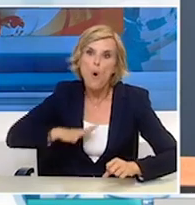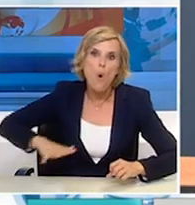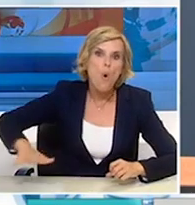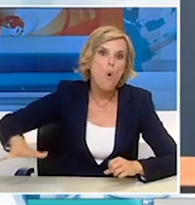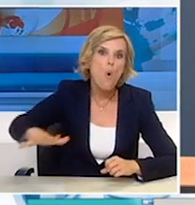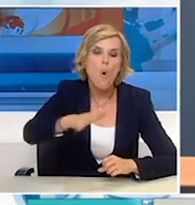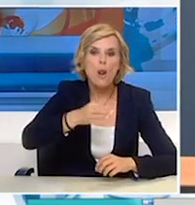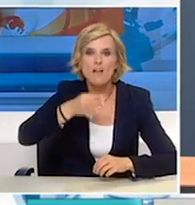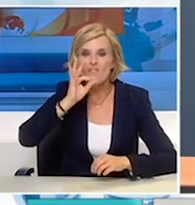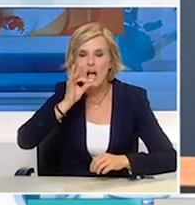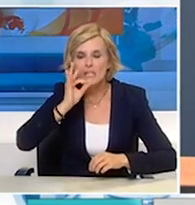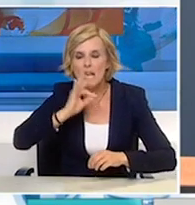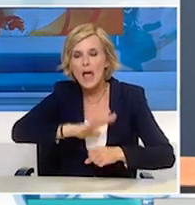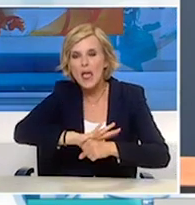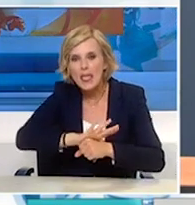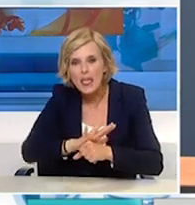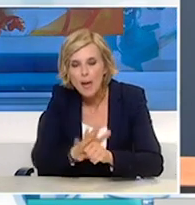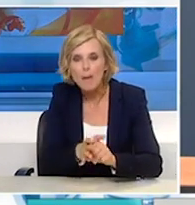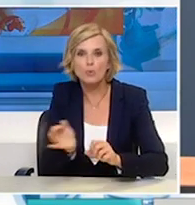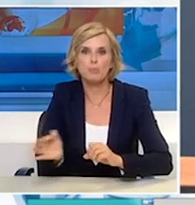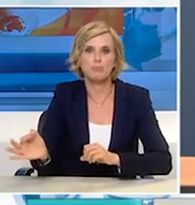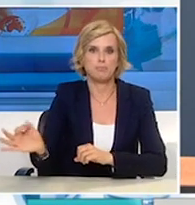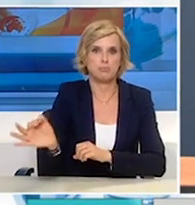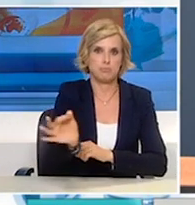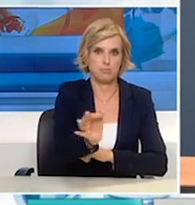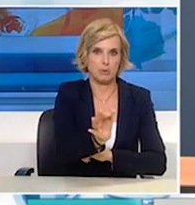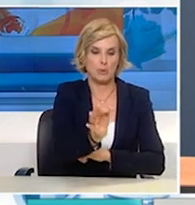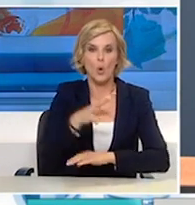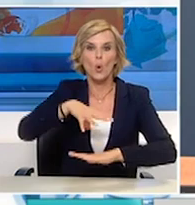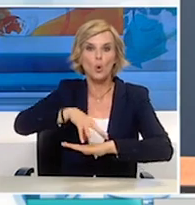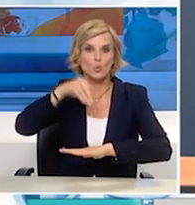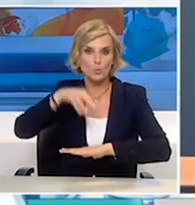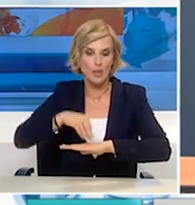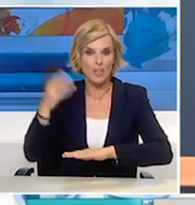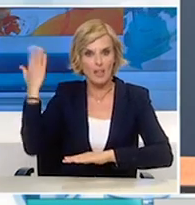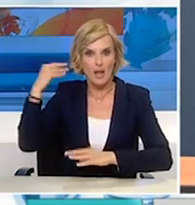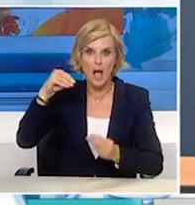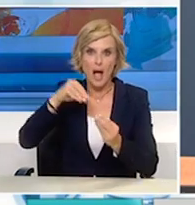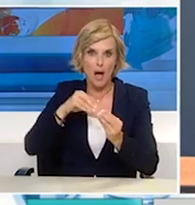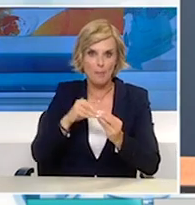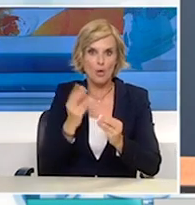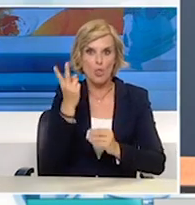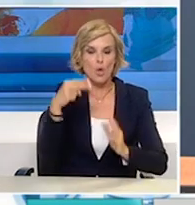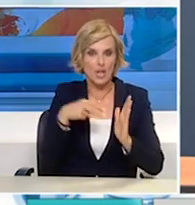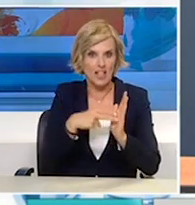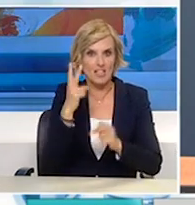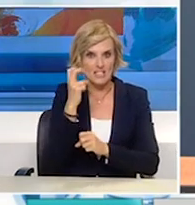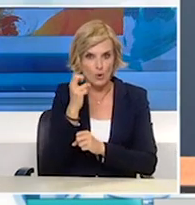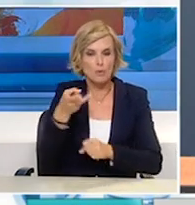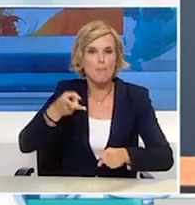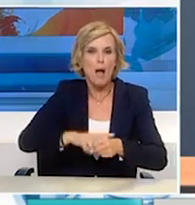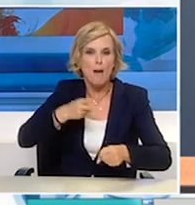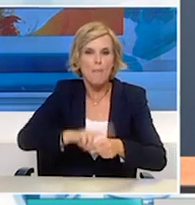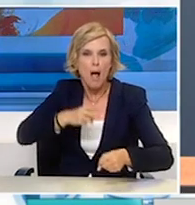Ανατολή μέχρι τη Δύση, ταλαιπωρεί σε παγκόσμιο επίπεδο. Στη Σουηδία πέθαναν τον Απρίλιο του 2020 περισσότεροι άνθρωποι